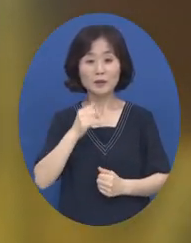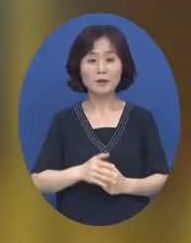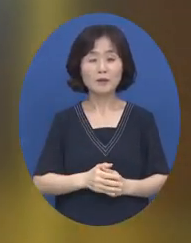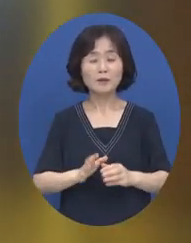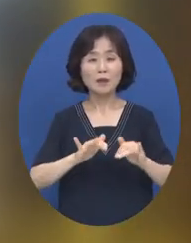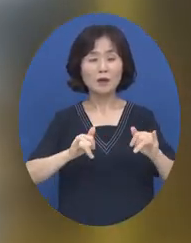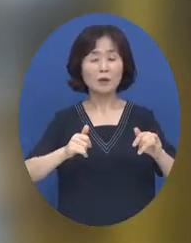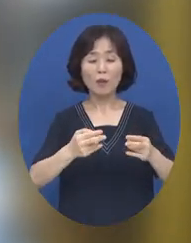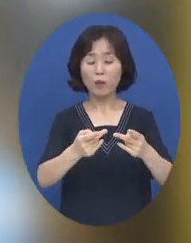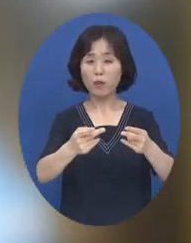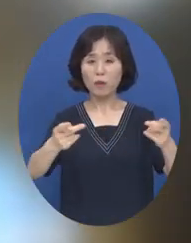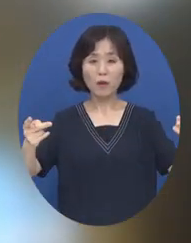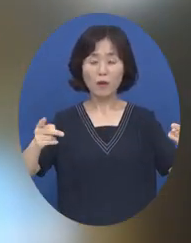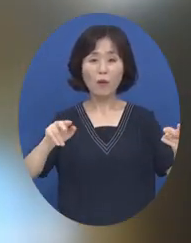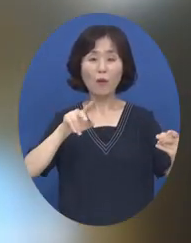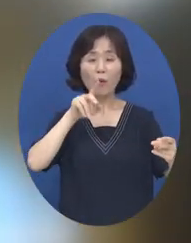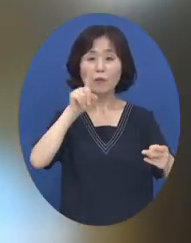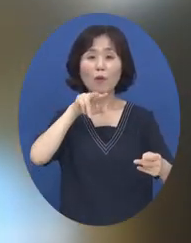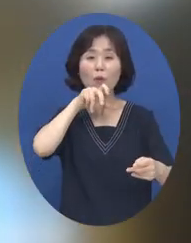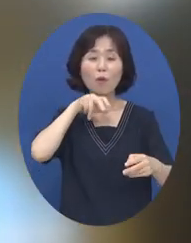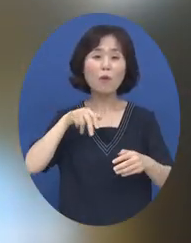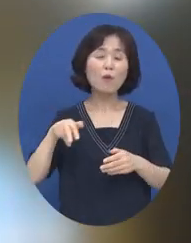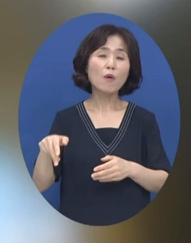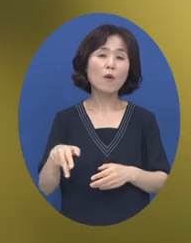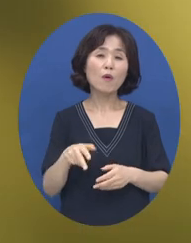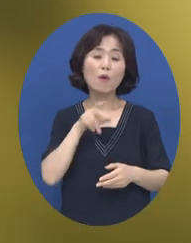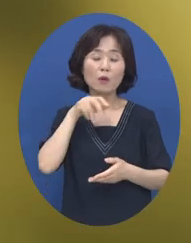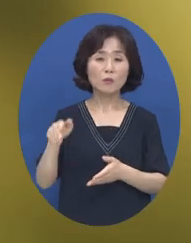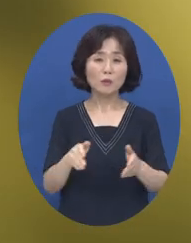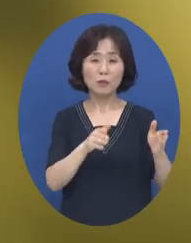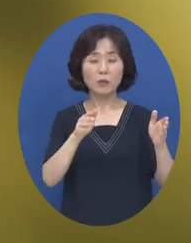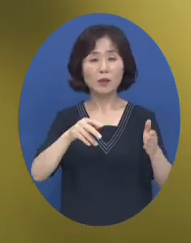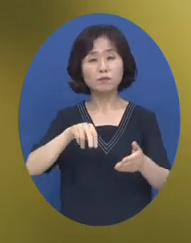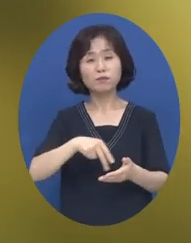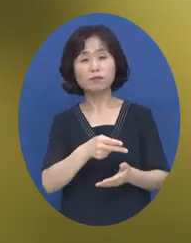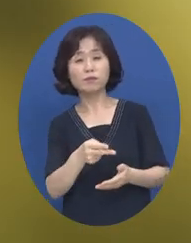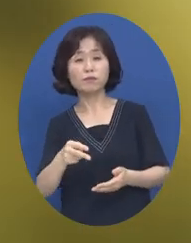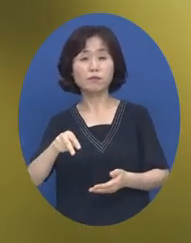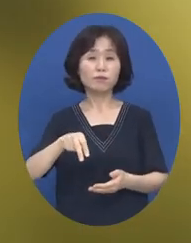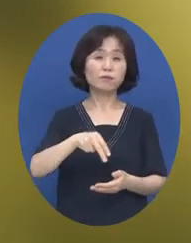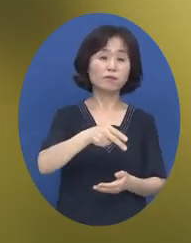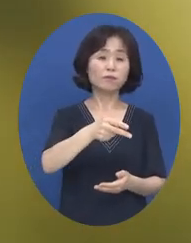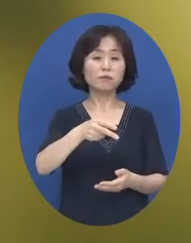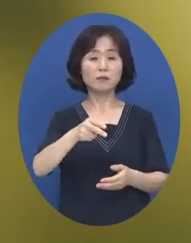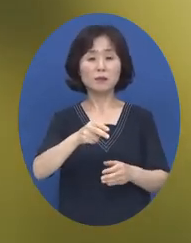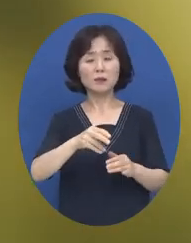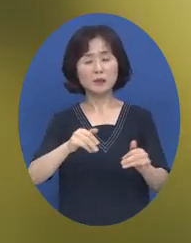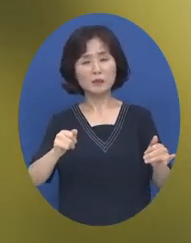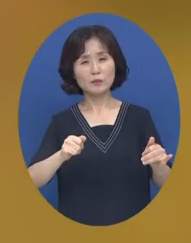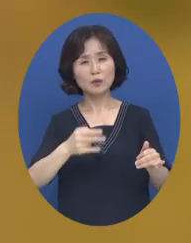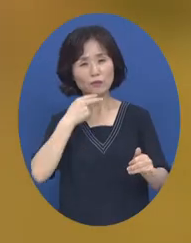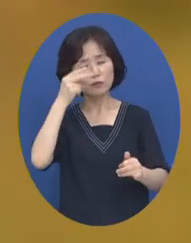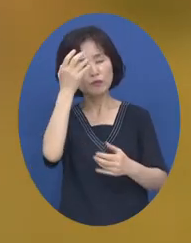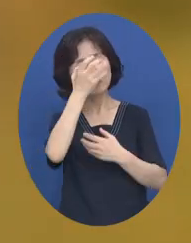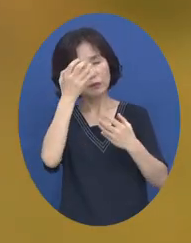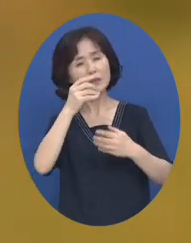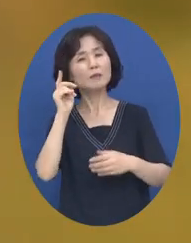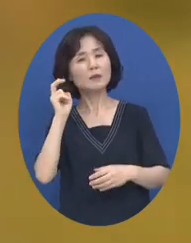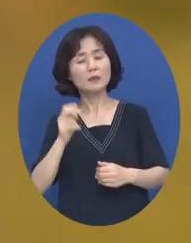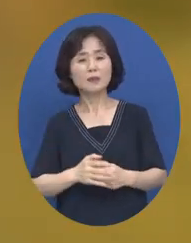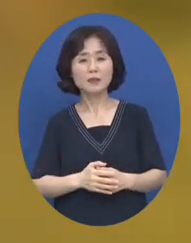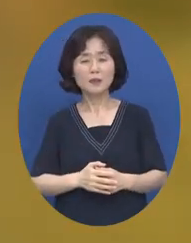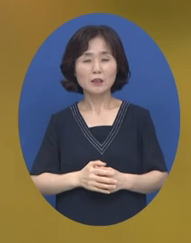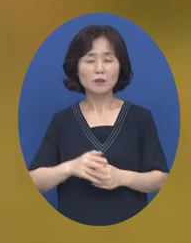인적이 드문 시각 어느 골목. 비틀거리며 주변을 배회하는 사람, 술에 취한 듯 보입니다.